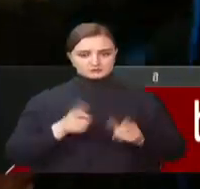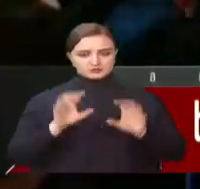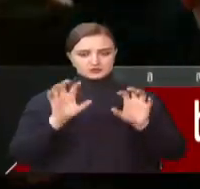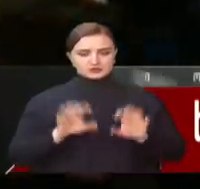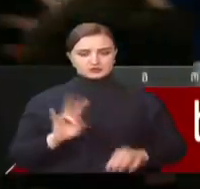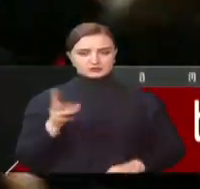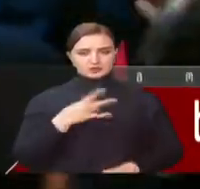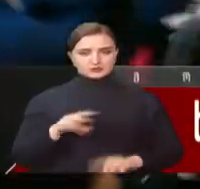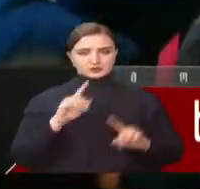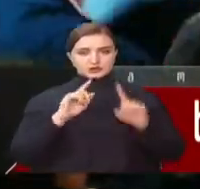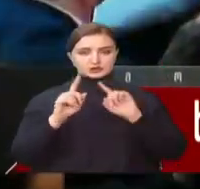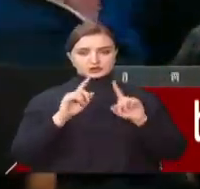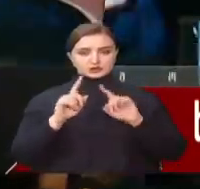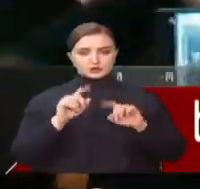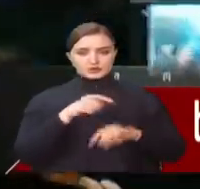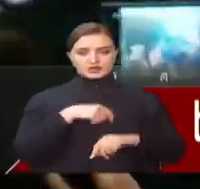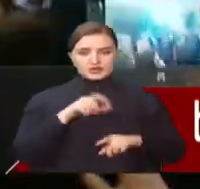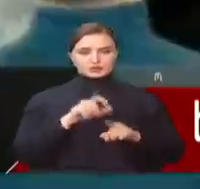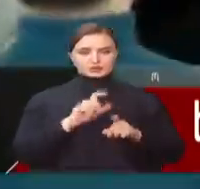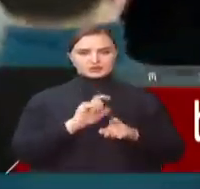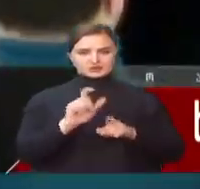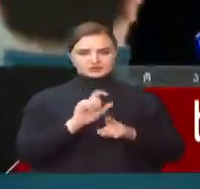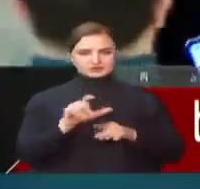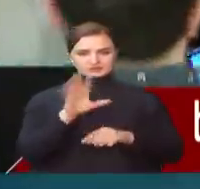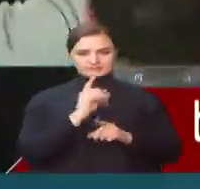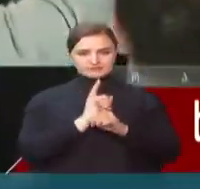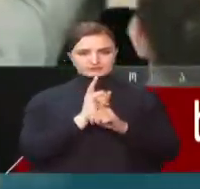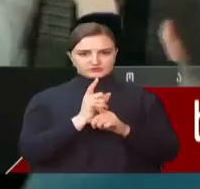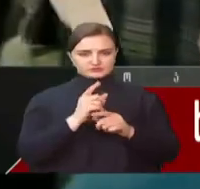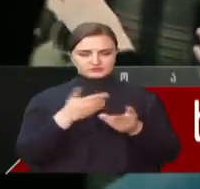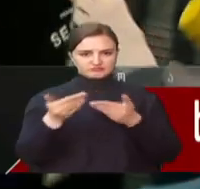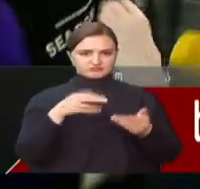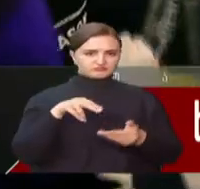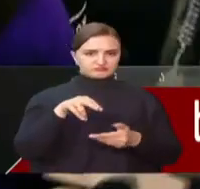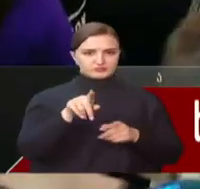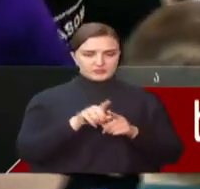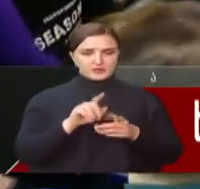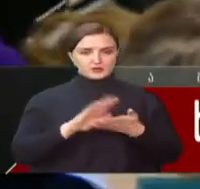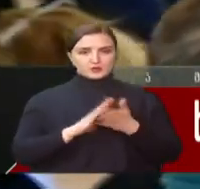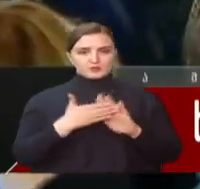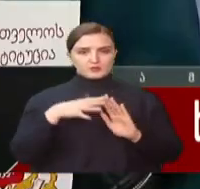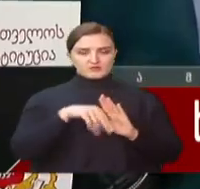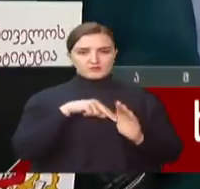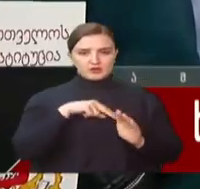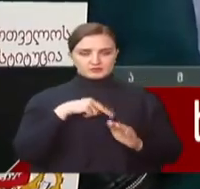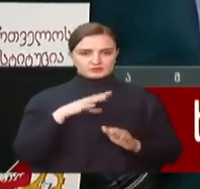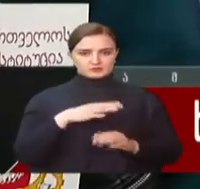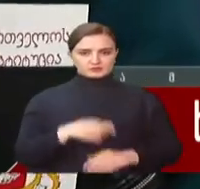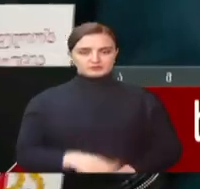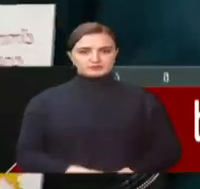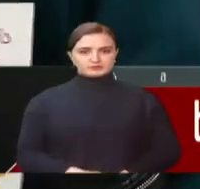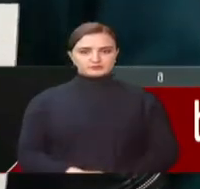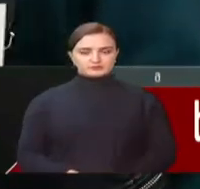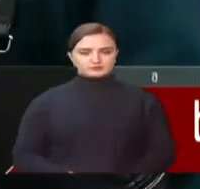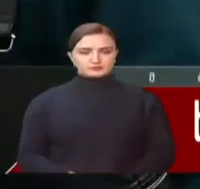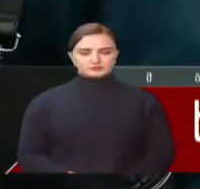კანონპროექტებს. Სხდომაზე დეპუტატებს შეძახილებით აცილებდნენ. Სხდომამდე პარლამენტში ვითარება რამდენჯერმე დაიძაბა. Ეს კანონპროექტი